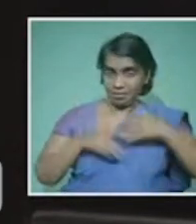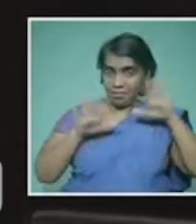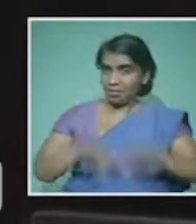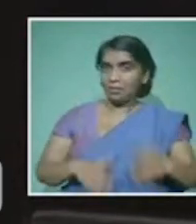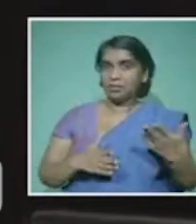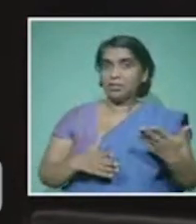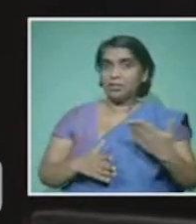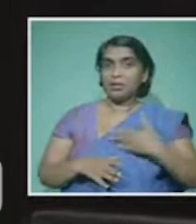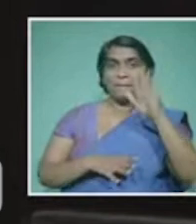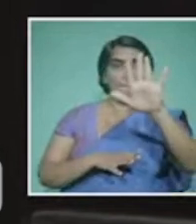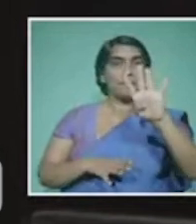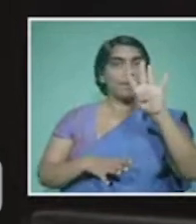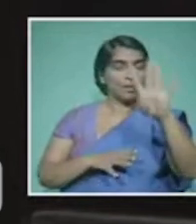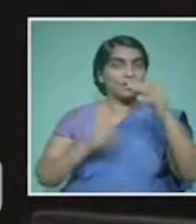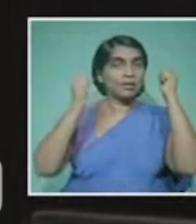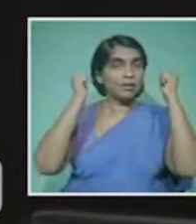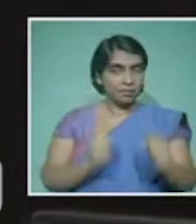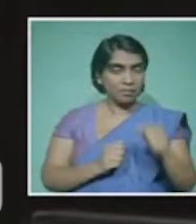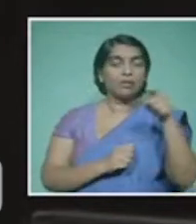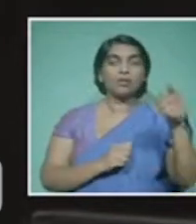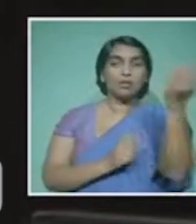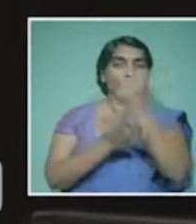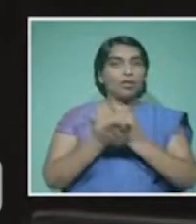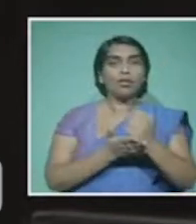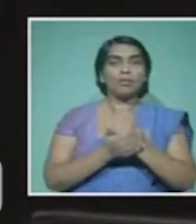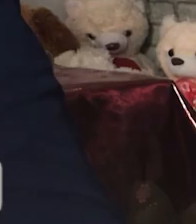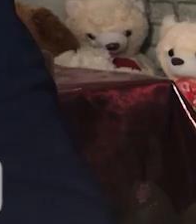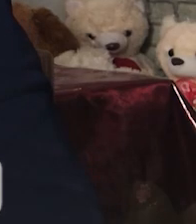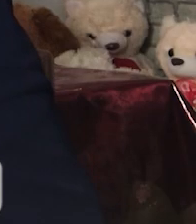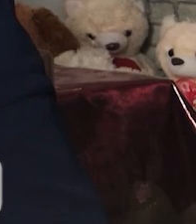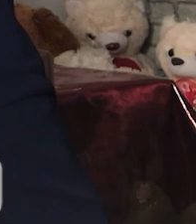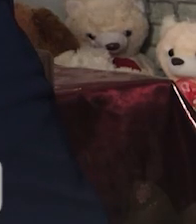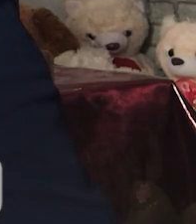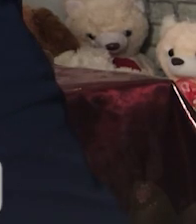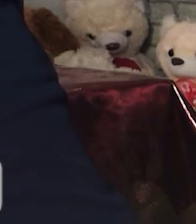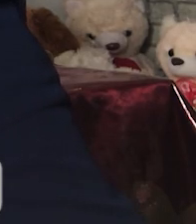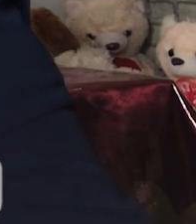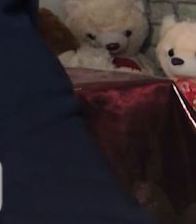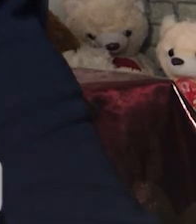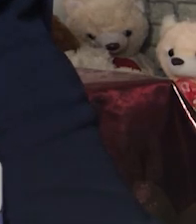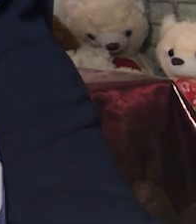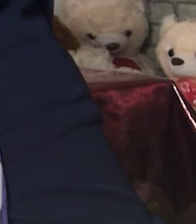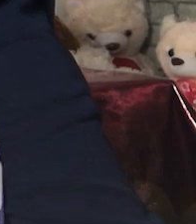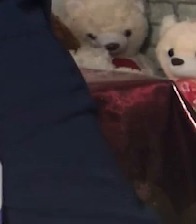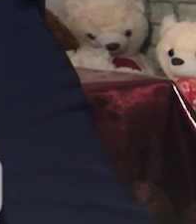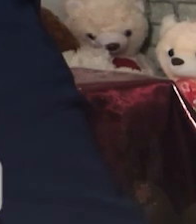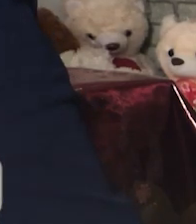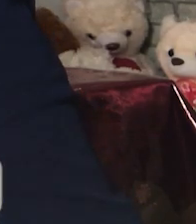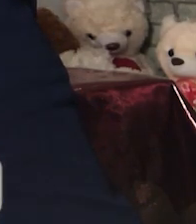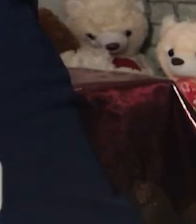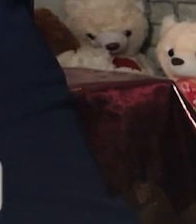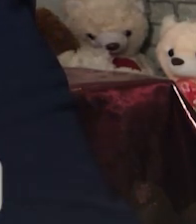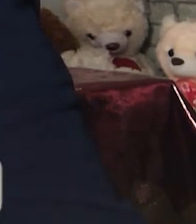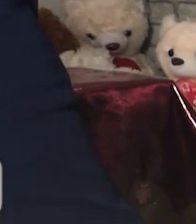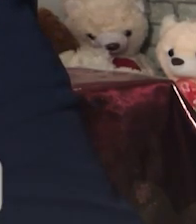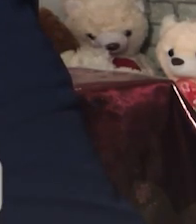நெத்தாங் ஒதன 54 தினேக் வாடி வேலா இன்னோ ஒய சீலு தினாட்டும மெதன இந்த பே நான் வந்து அந்த கட்சியில ஏற்கனவே அங்க வந்து சமகி ஜனபல